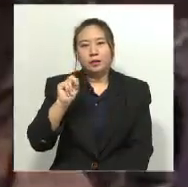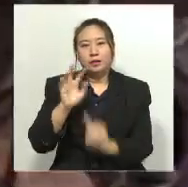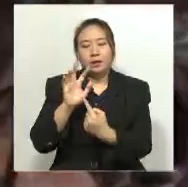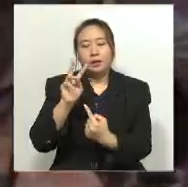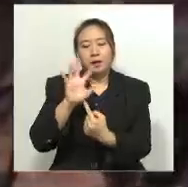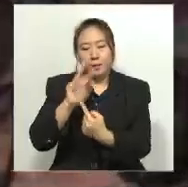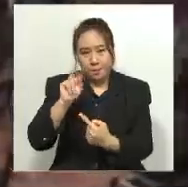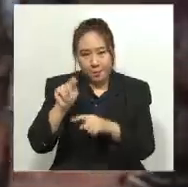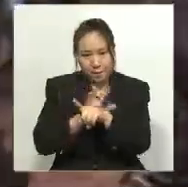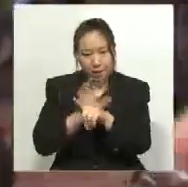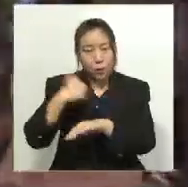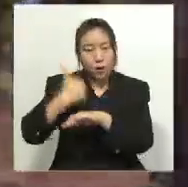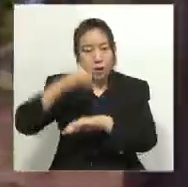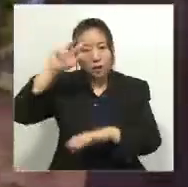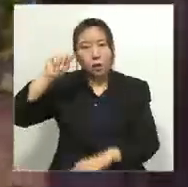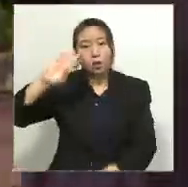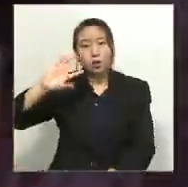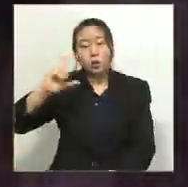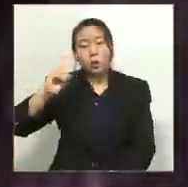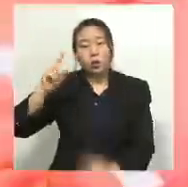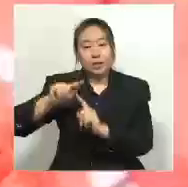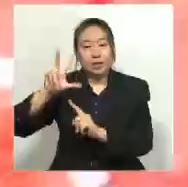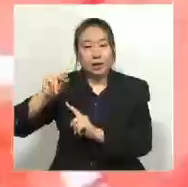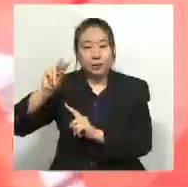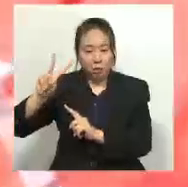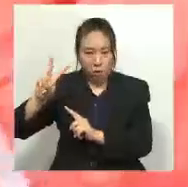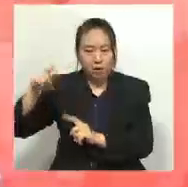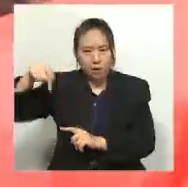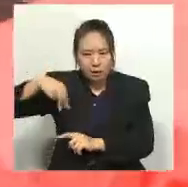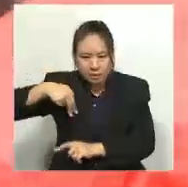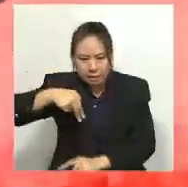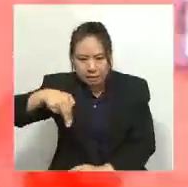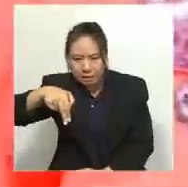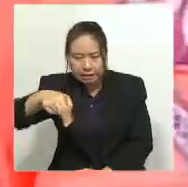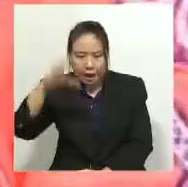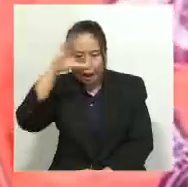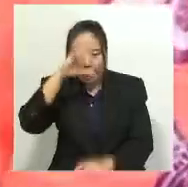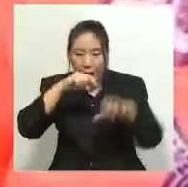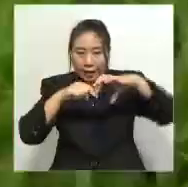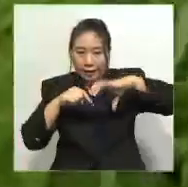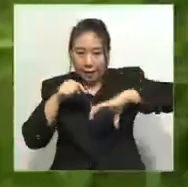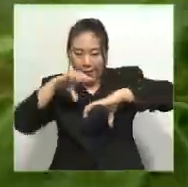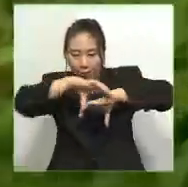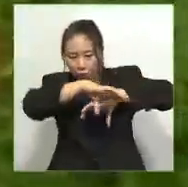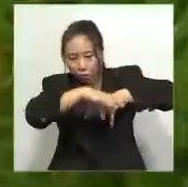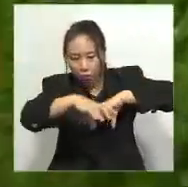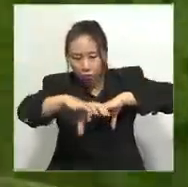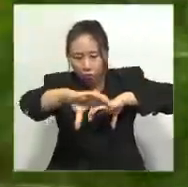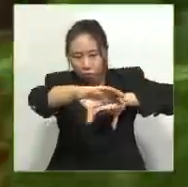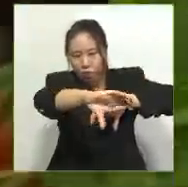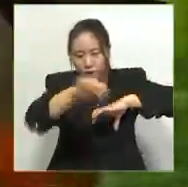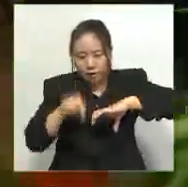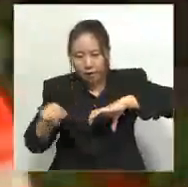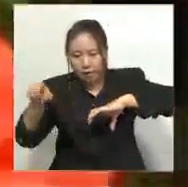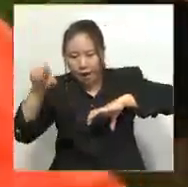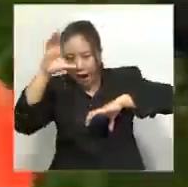กับการตำรวจตระเวนชายแดนที่32เดินเท้าเข้าไปสำรวจและหาโพรงหรือว่าปล่องอากาศครับที่เชื่อมไปถึงข้างในถ้ำได้เนื่องจากไม่ส